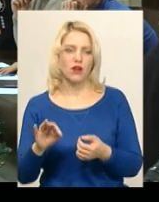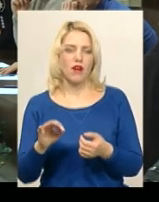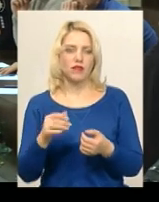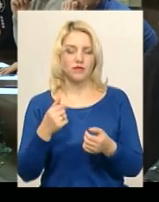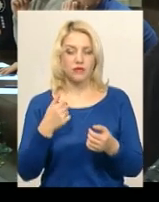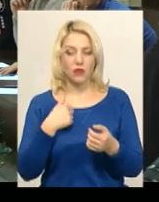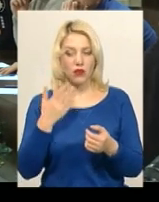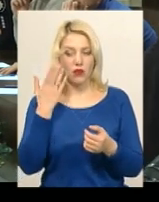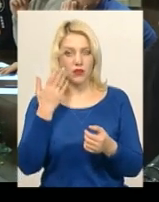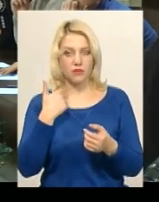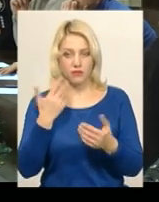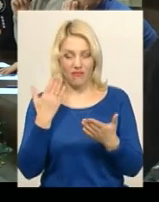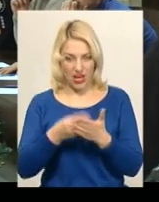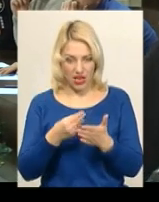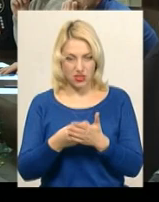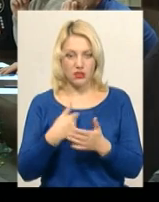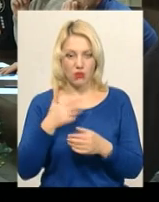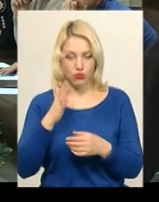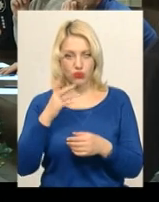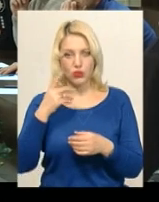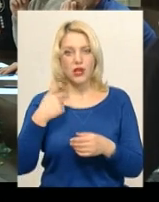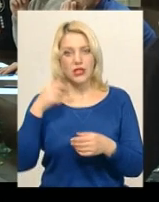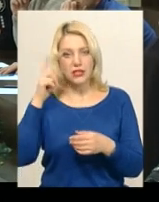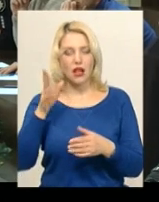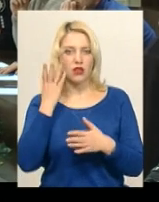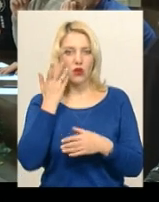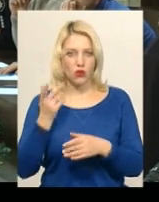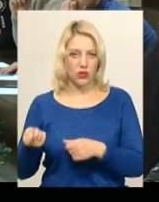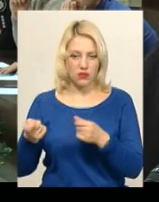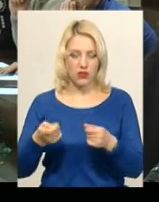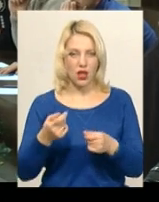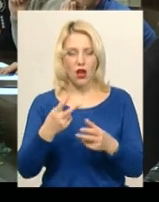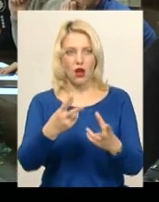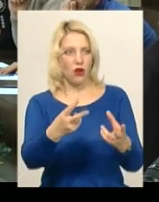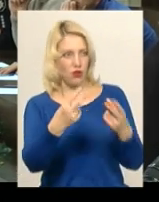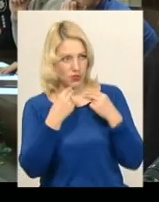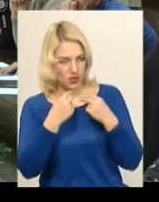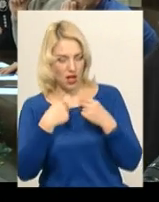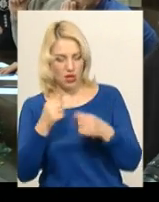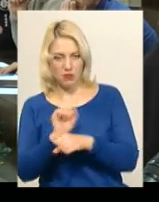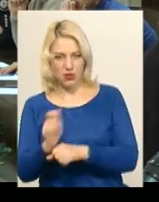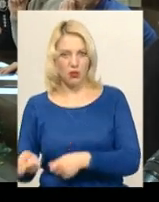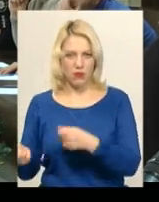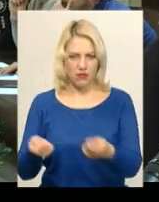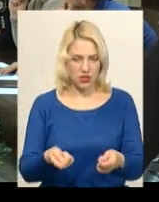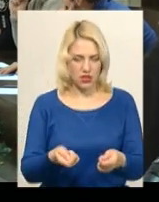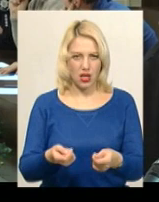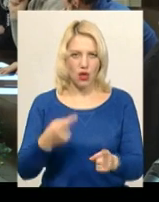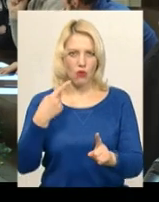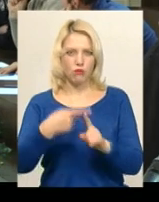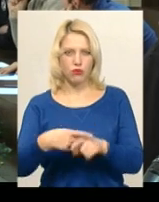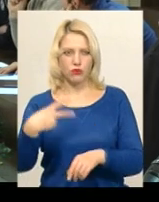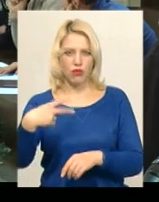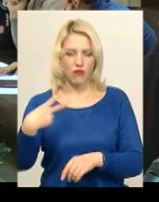А там є вже приклади на території України, коли людям обіцяли одну вартість, заганяють машину, а вартість вирістає на 20, 30, 40,